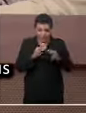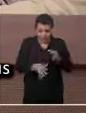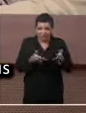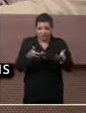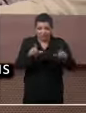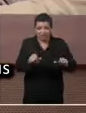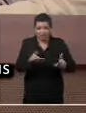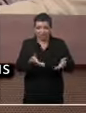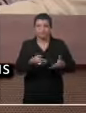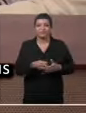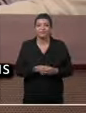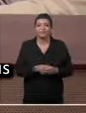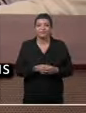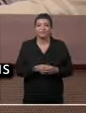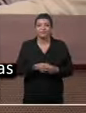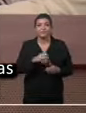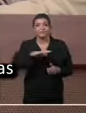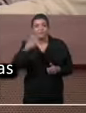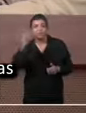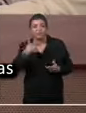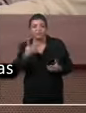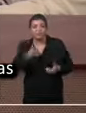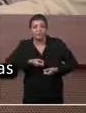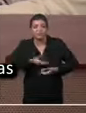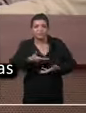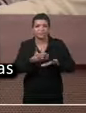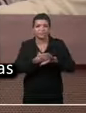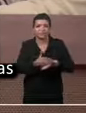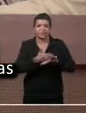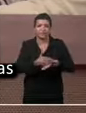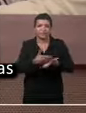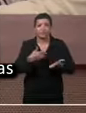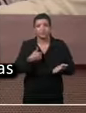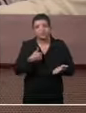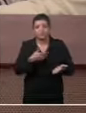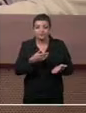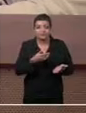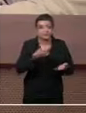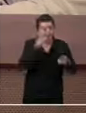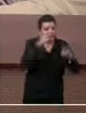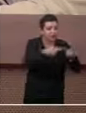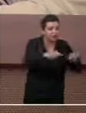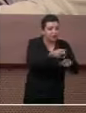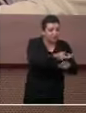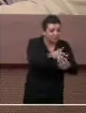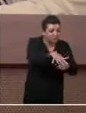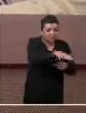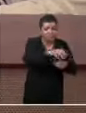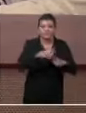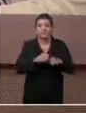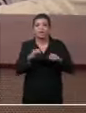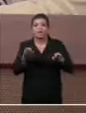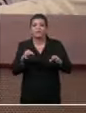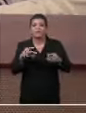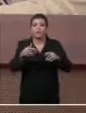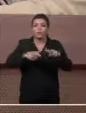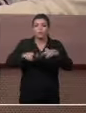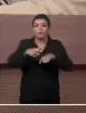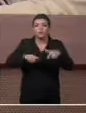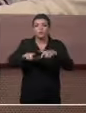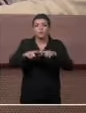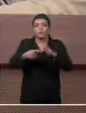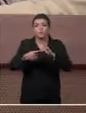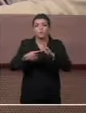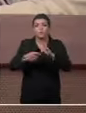à partager avec vous que notre politique, je sais que tout le monde ne la partage pas celle-là, d'encadrement des loyers, elle a commencé à fonctionner, je crois, au 1er juillet